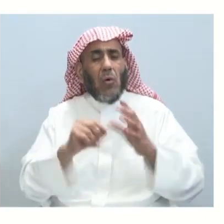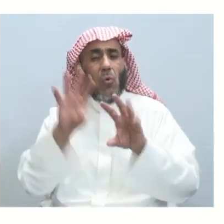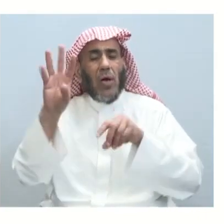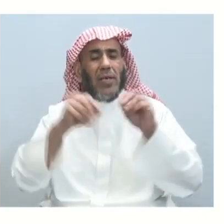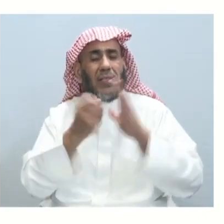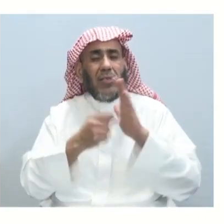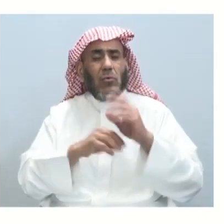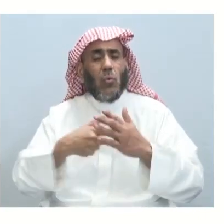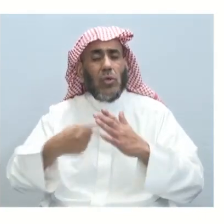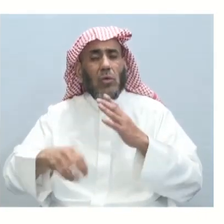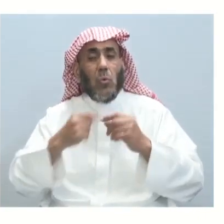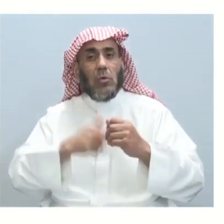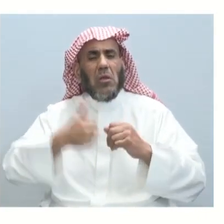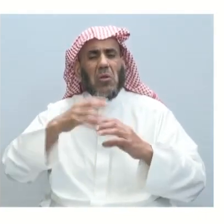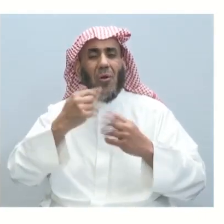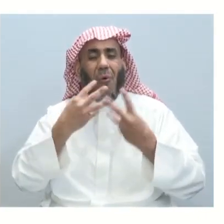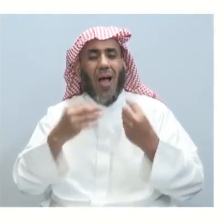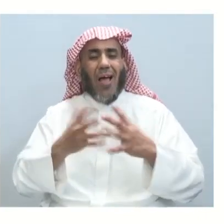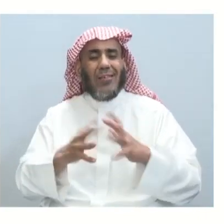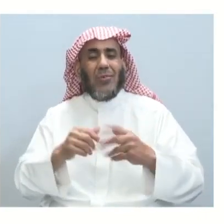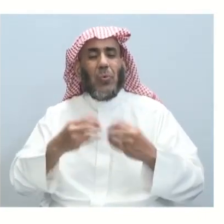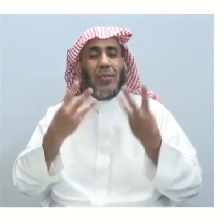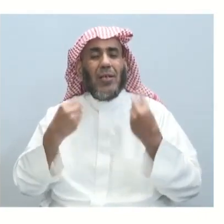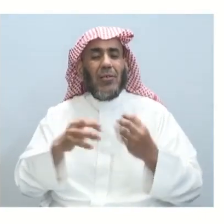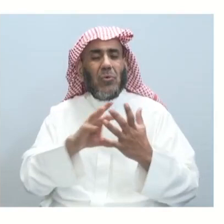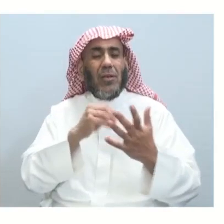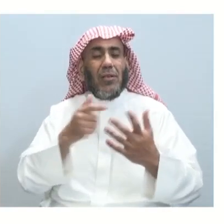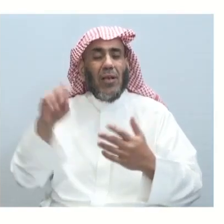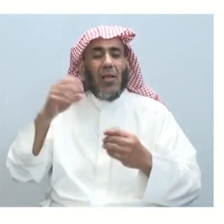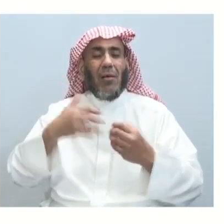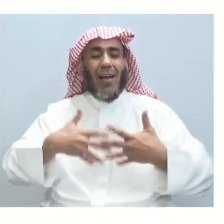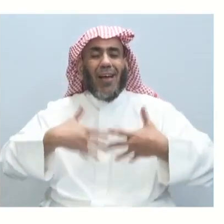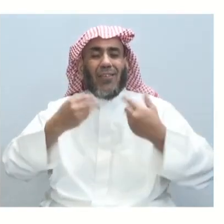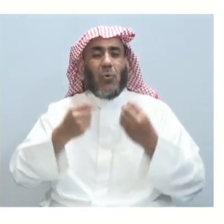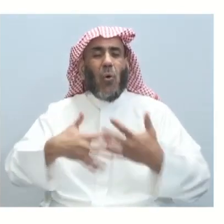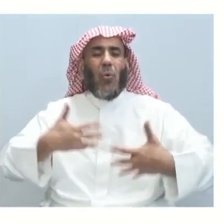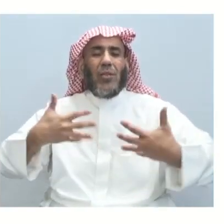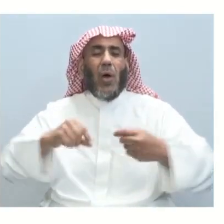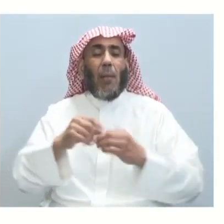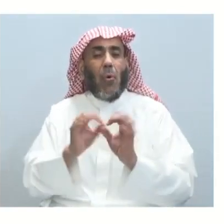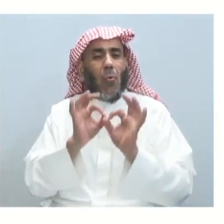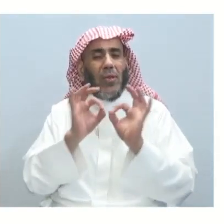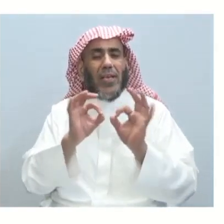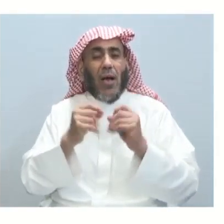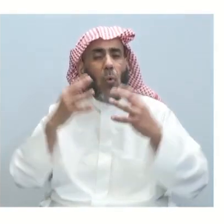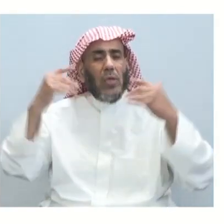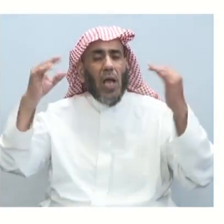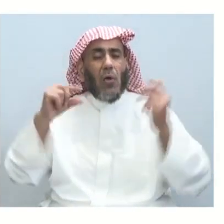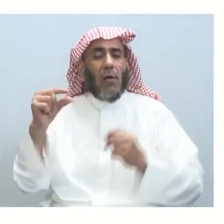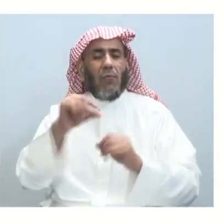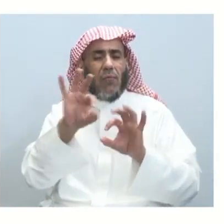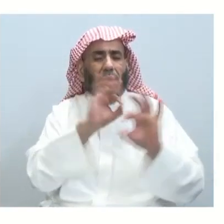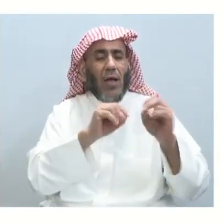واستطراد وجد وهزل وتشويق وفيه نزعه جاحظه من خفه الروح والدعابه والدقه وتخير الالفاظ